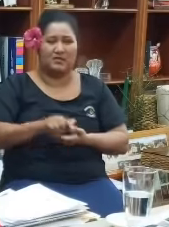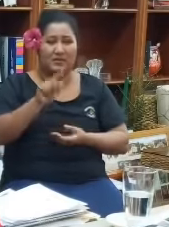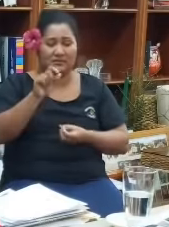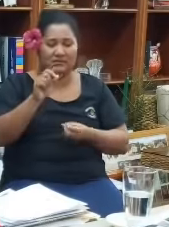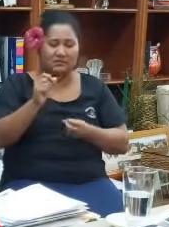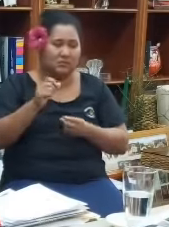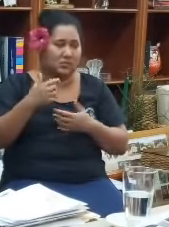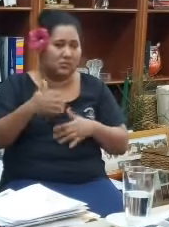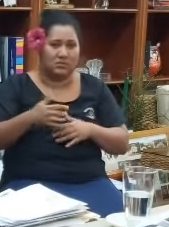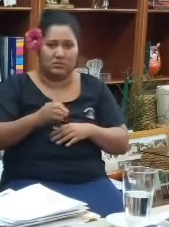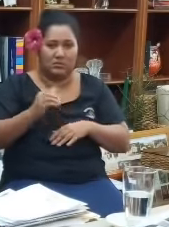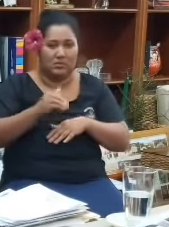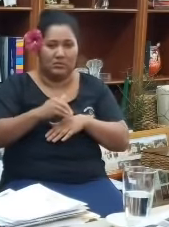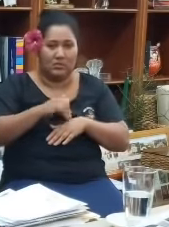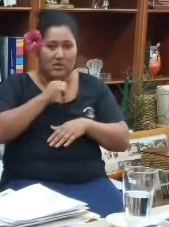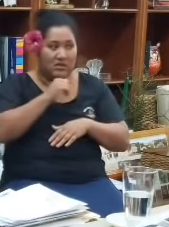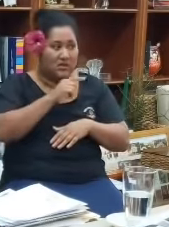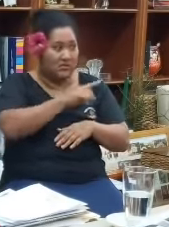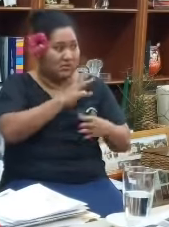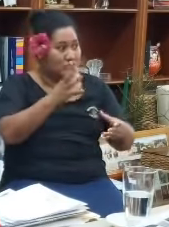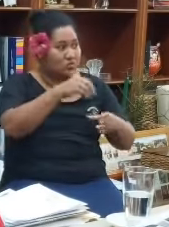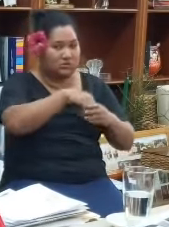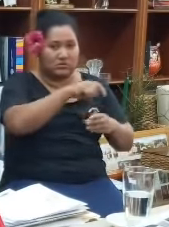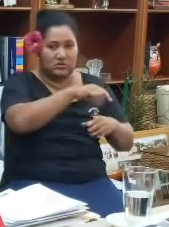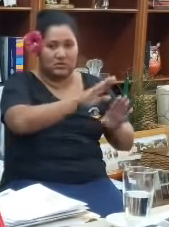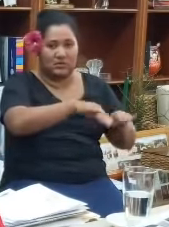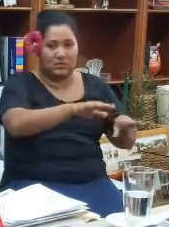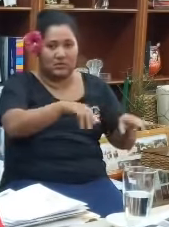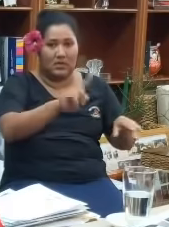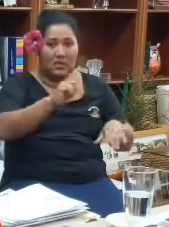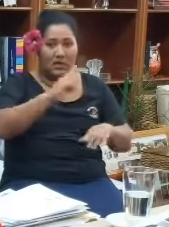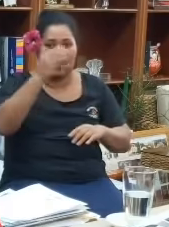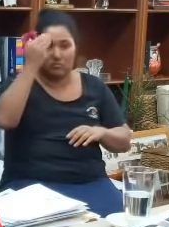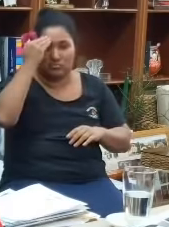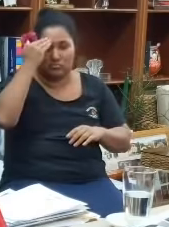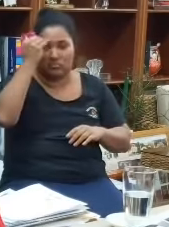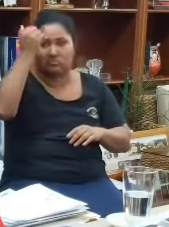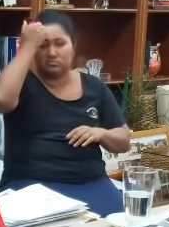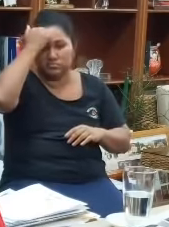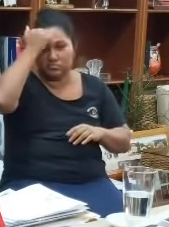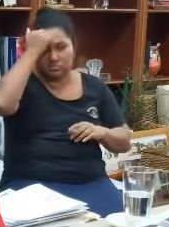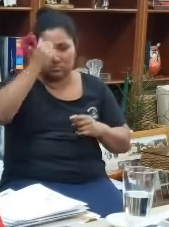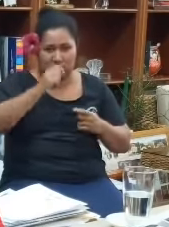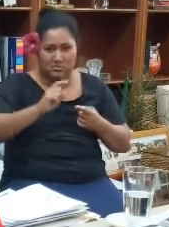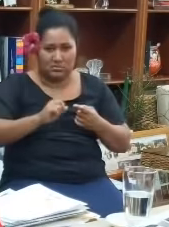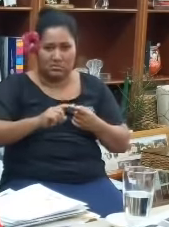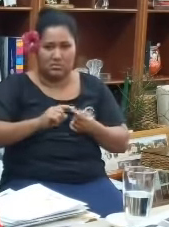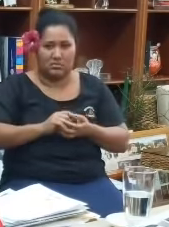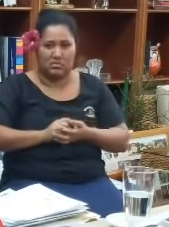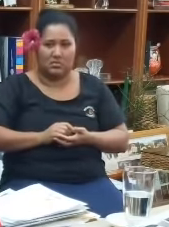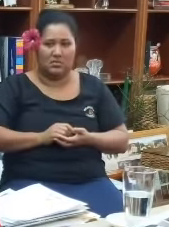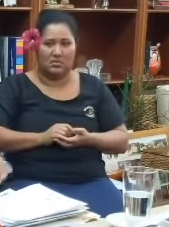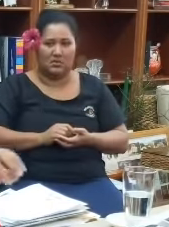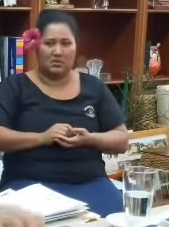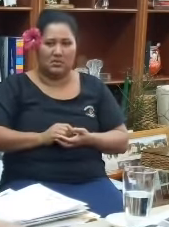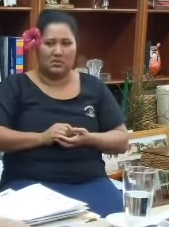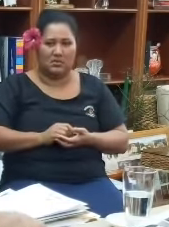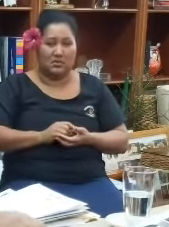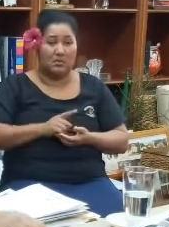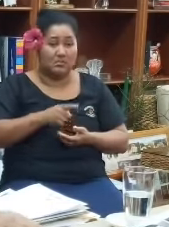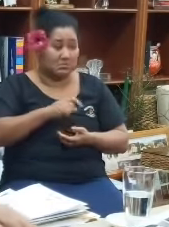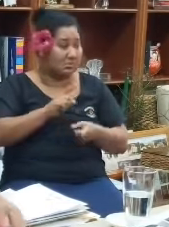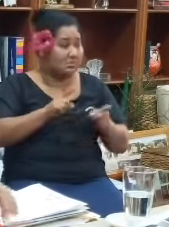a wo le ngai mo le ngai fa ya vale le ai te i wa fa sho